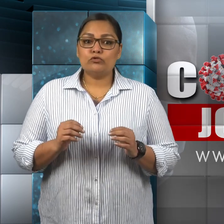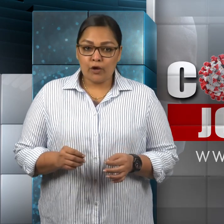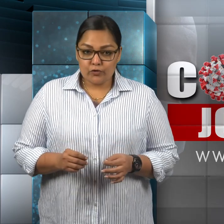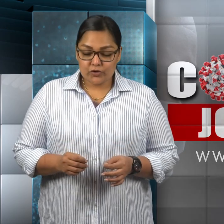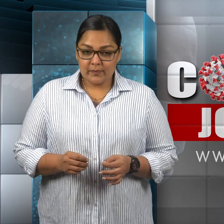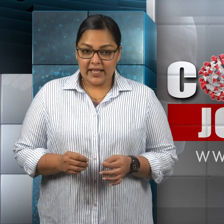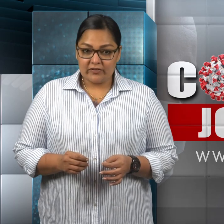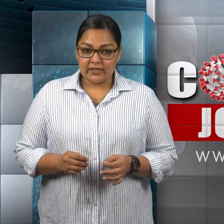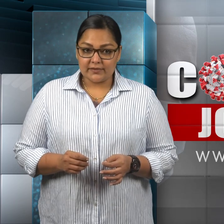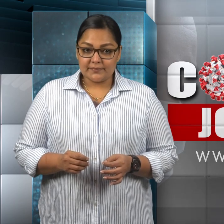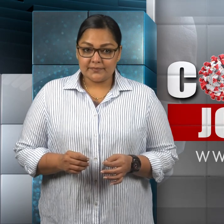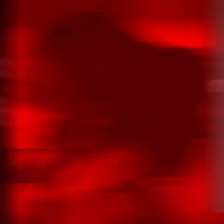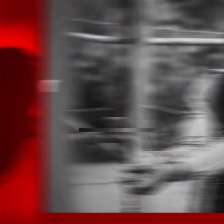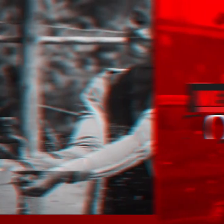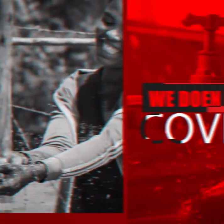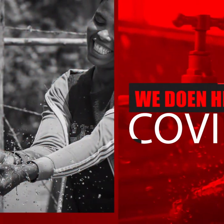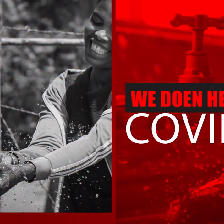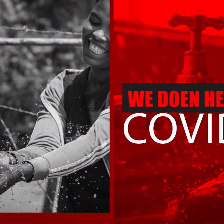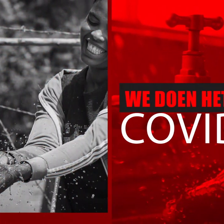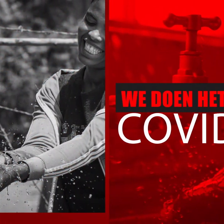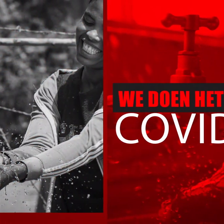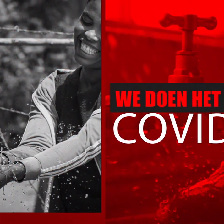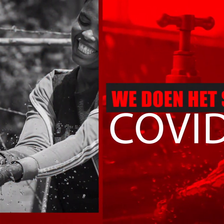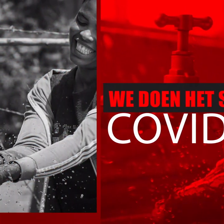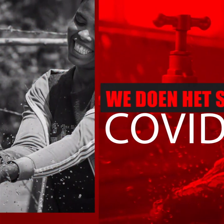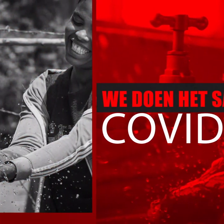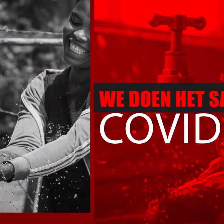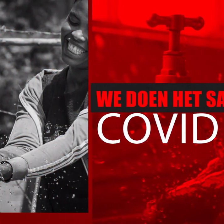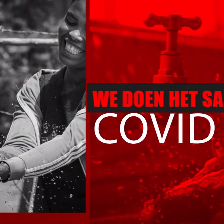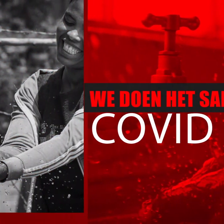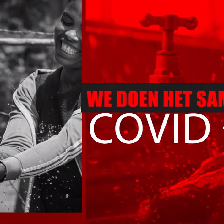om thuis te blijven.